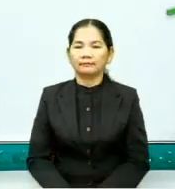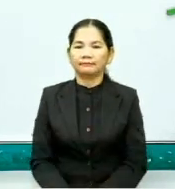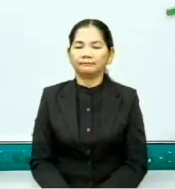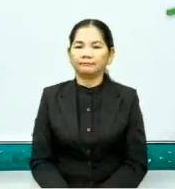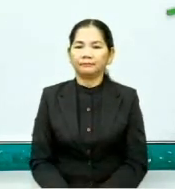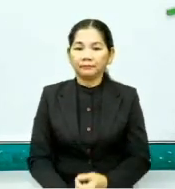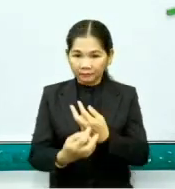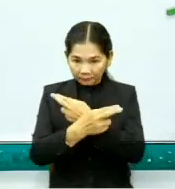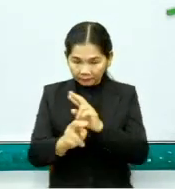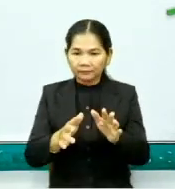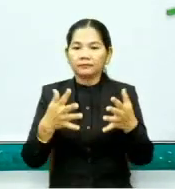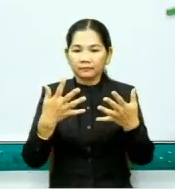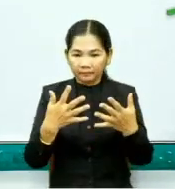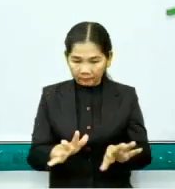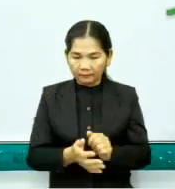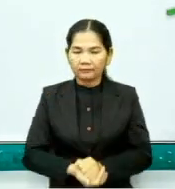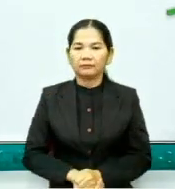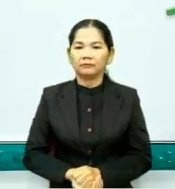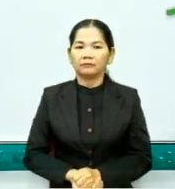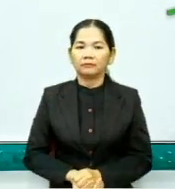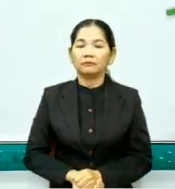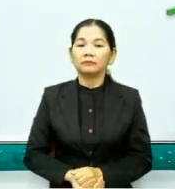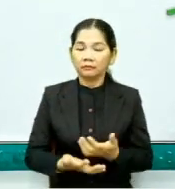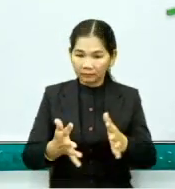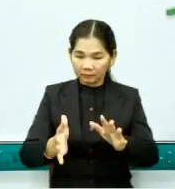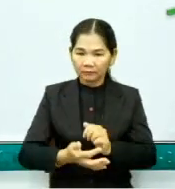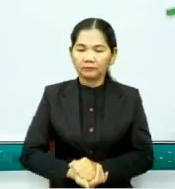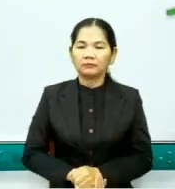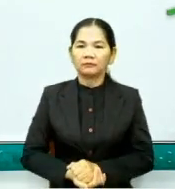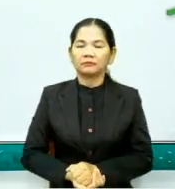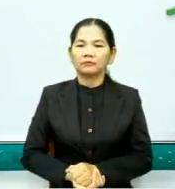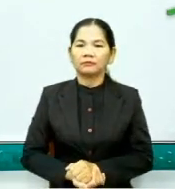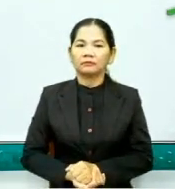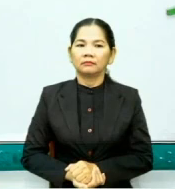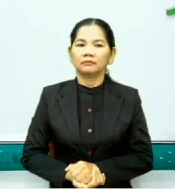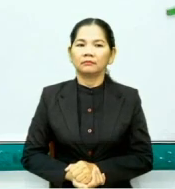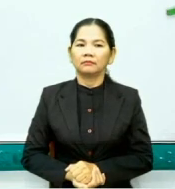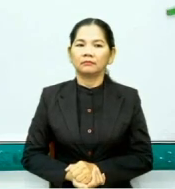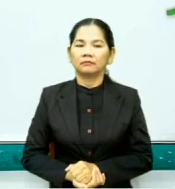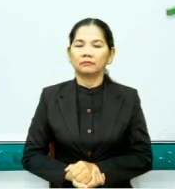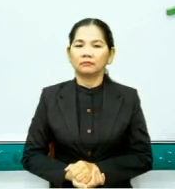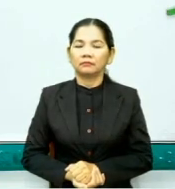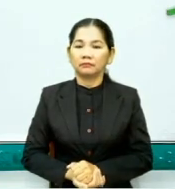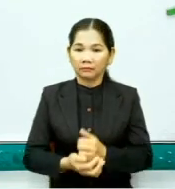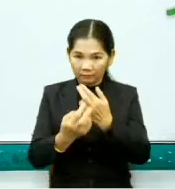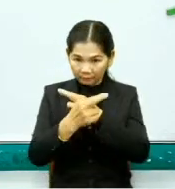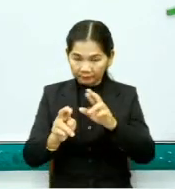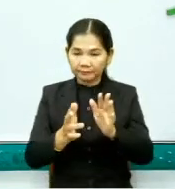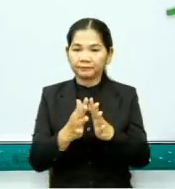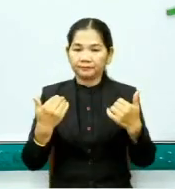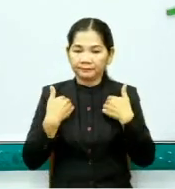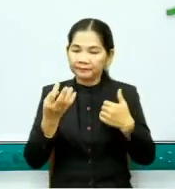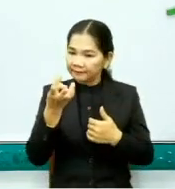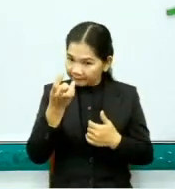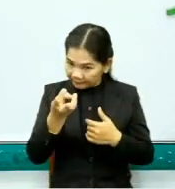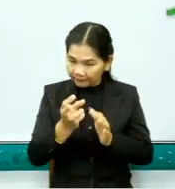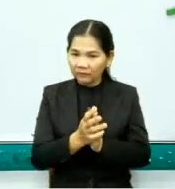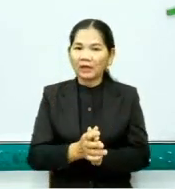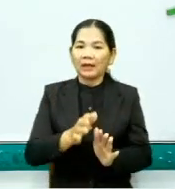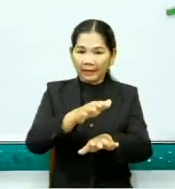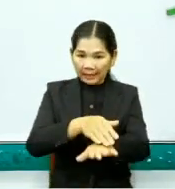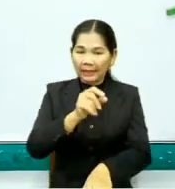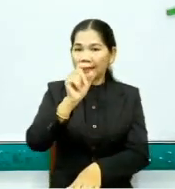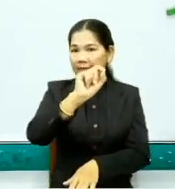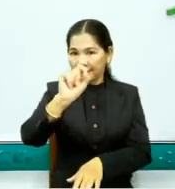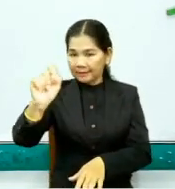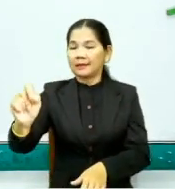triêm riệp chấm xăm phê rẹ cha con rồi hái hai con tặng ác nghĩa con triêm khluôn bằng tay tiết cha nè cứu nâng